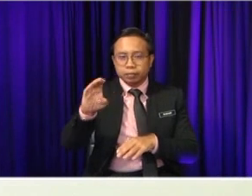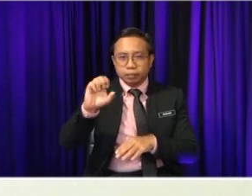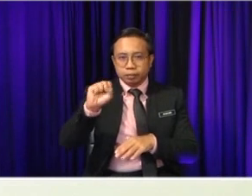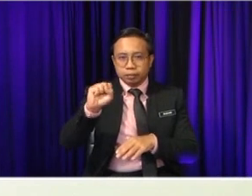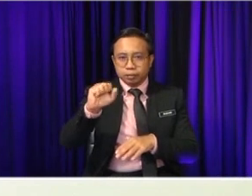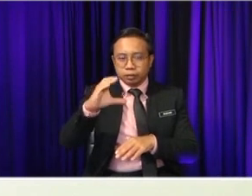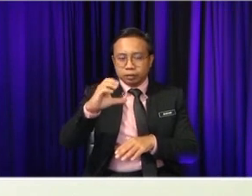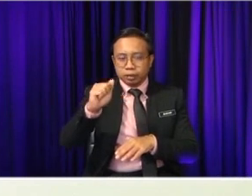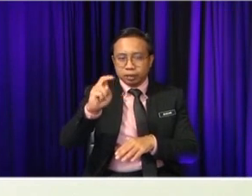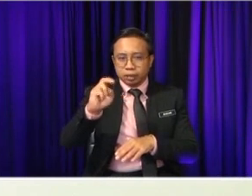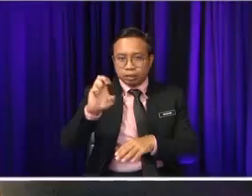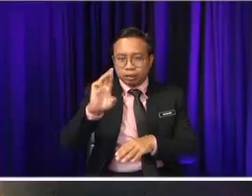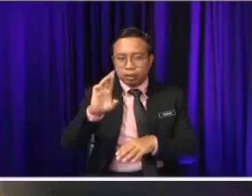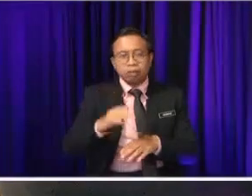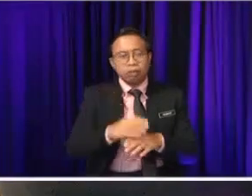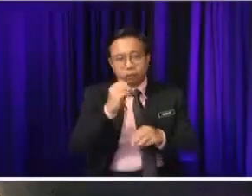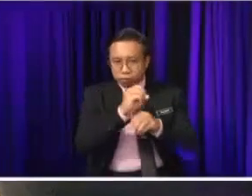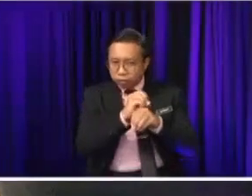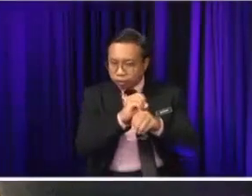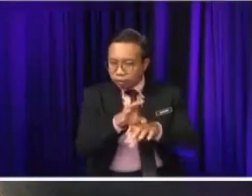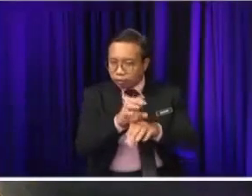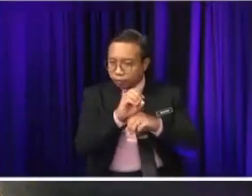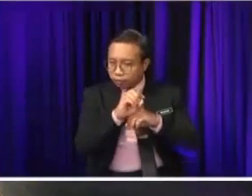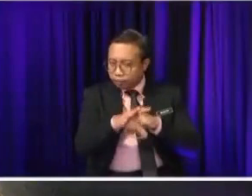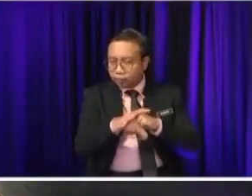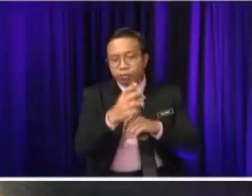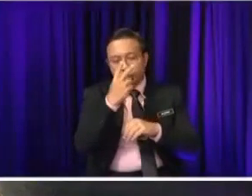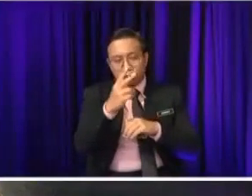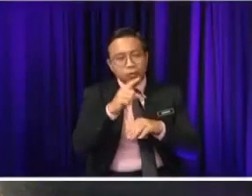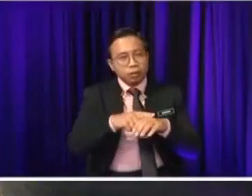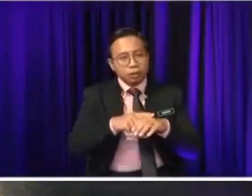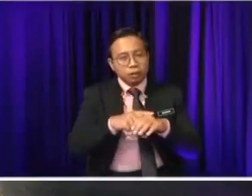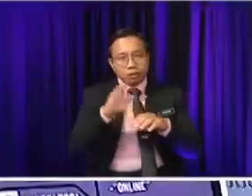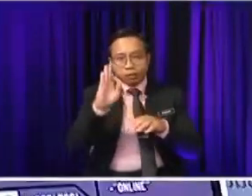kita masukkan dalam secari digital kita pergi ke fase yang ketiga